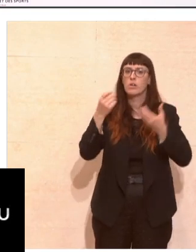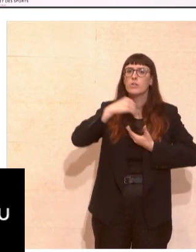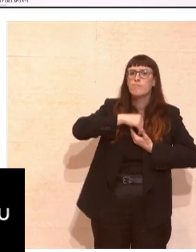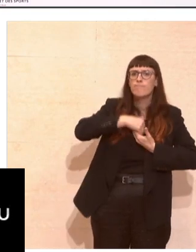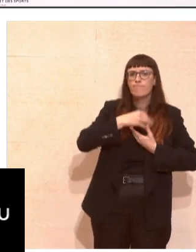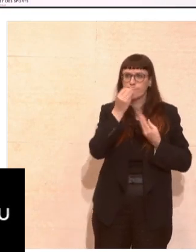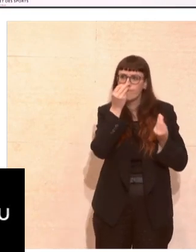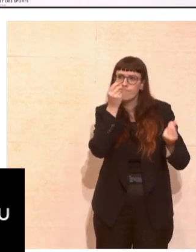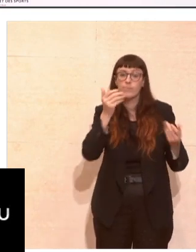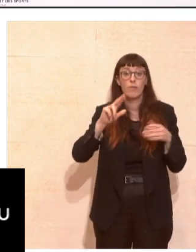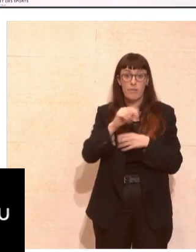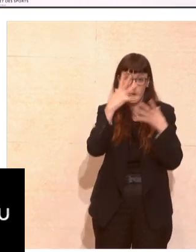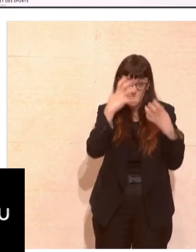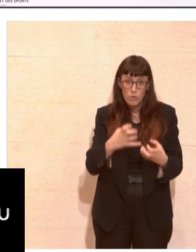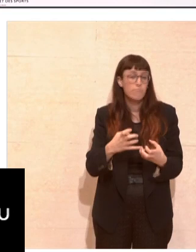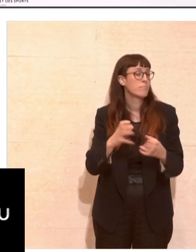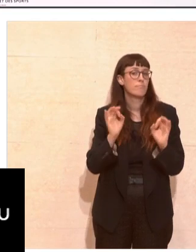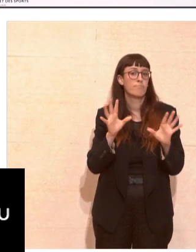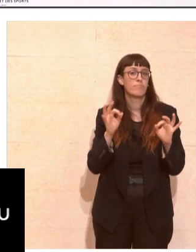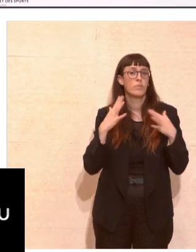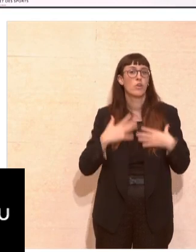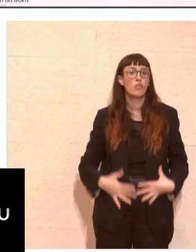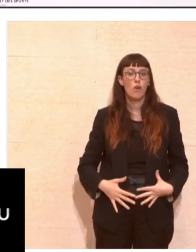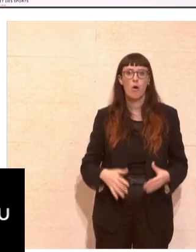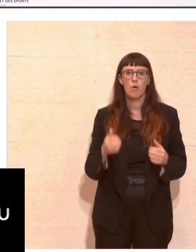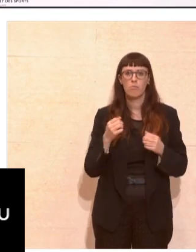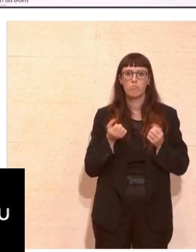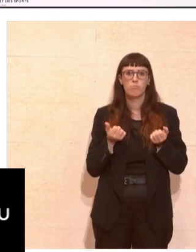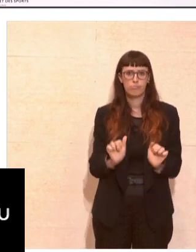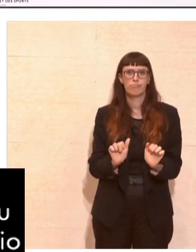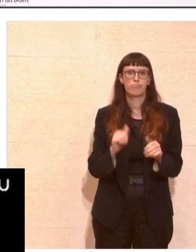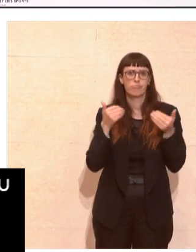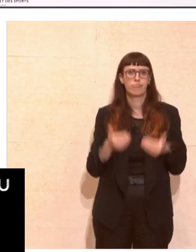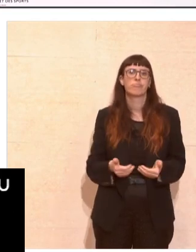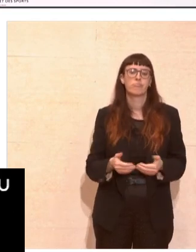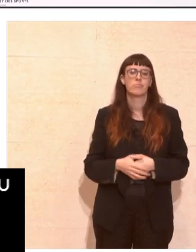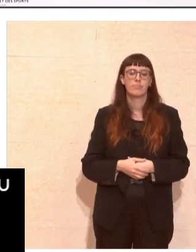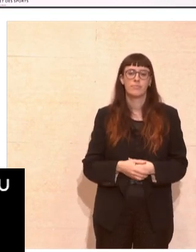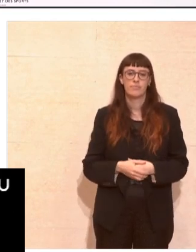subjective de sommeil, ni physiologique de mélatonine qui est en train d'augmenter pour nous indiquer qu'il faut dormir.